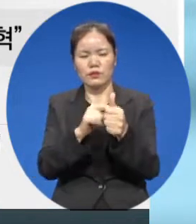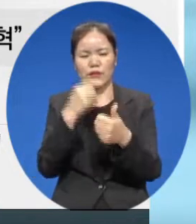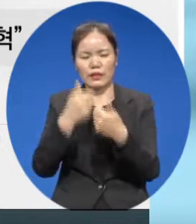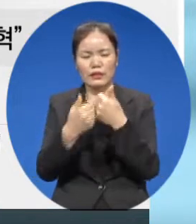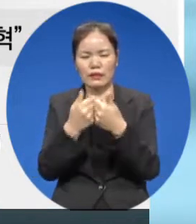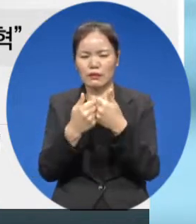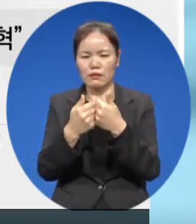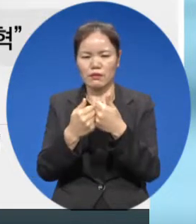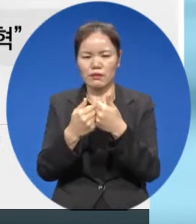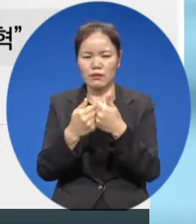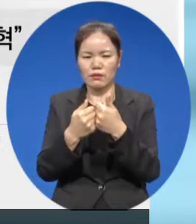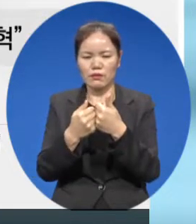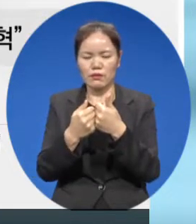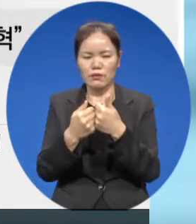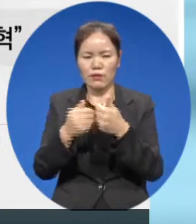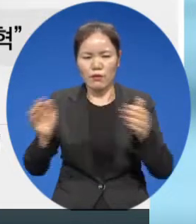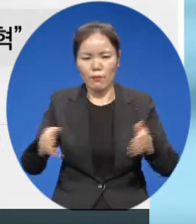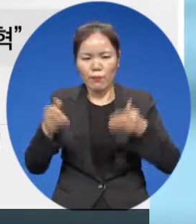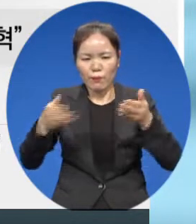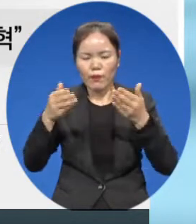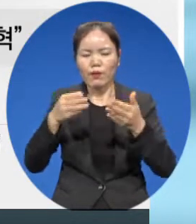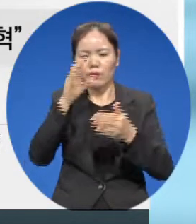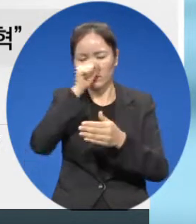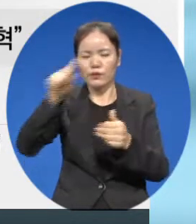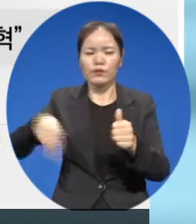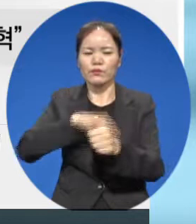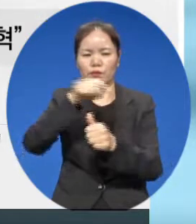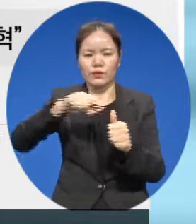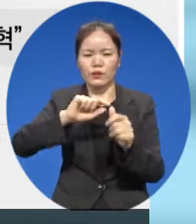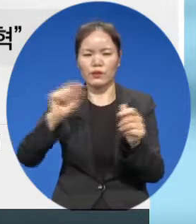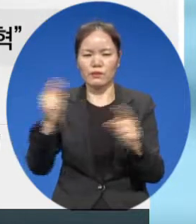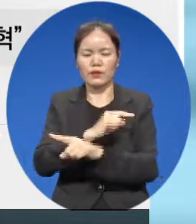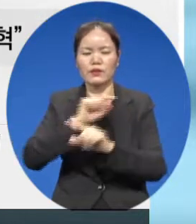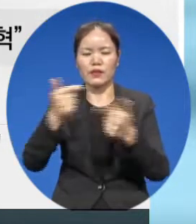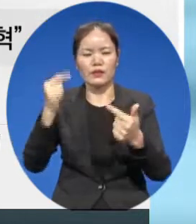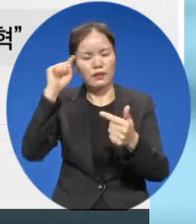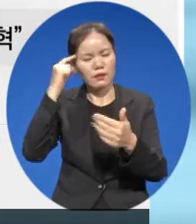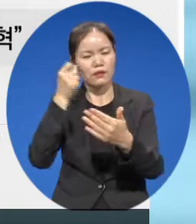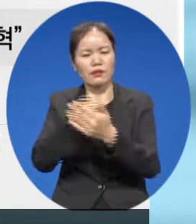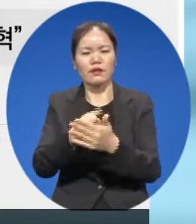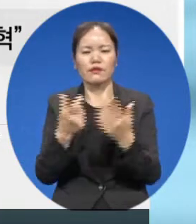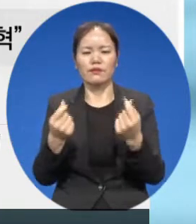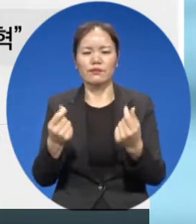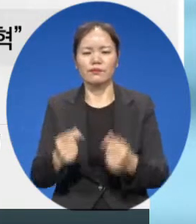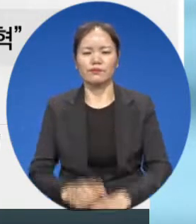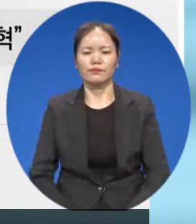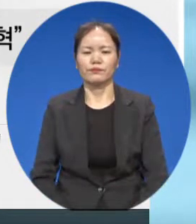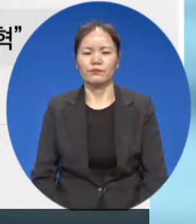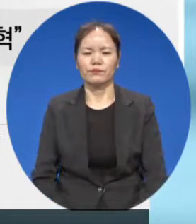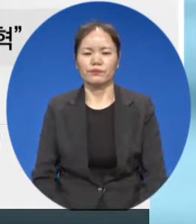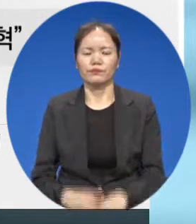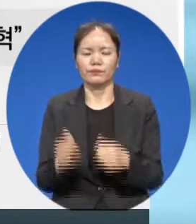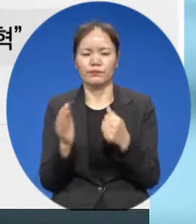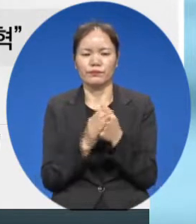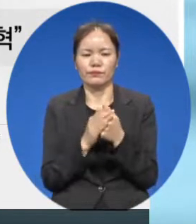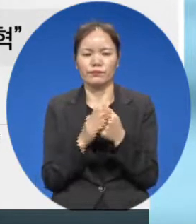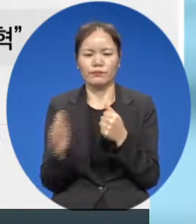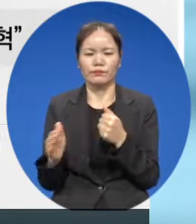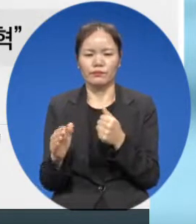결코 유리한 여러 형 지역으로 바뀌지 않을 거라는 판단을 한 것으로 보여져요 특히 또 지금 이렇게 되다 보니까 서로 무슨 그